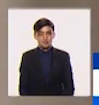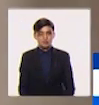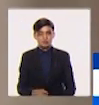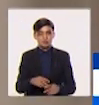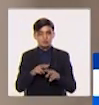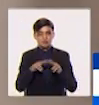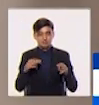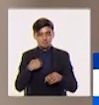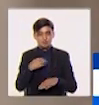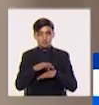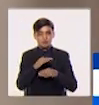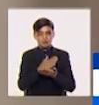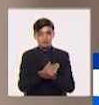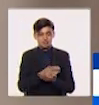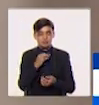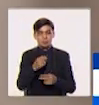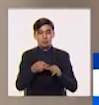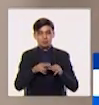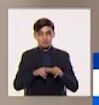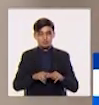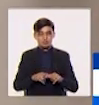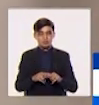жағдайға душар болдым. Сол себептен